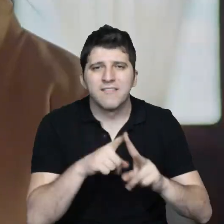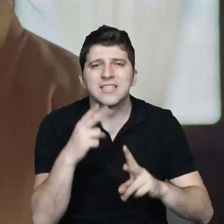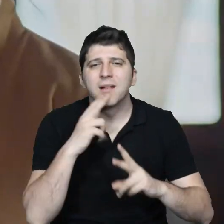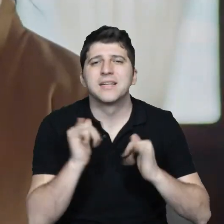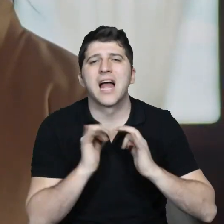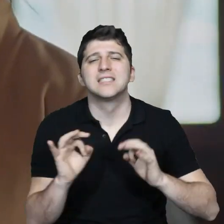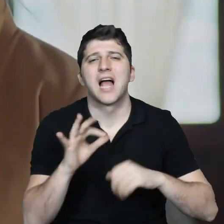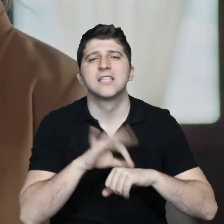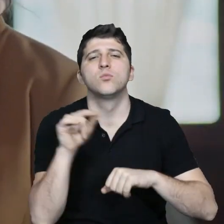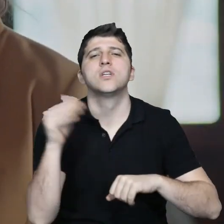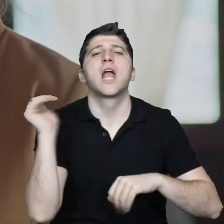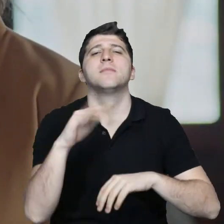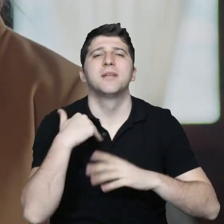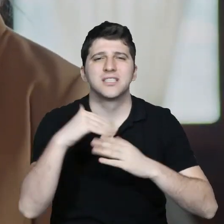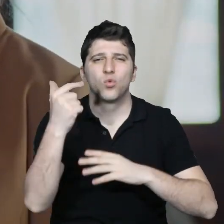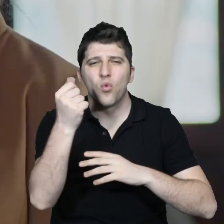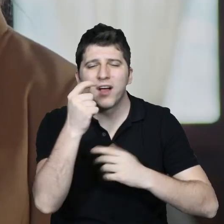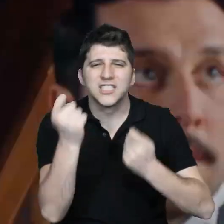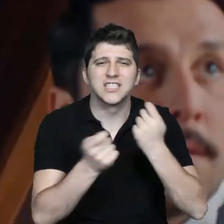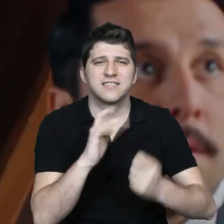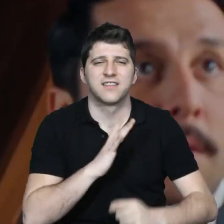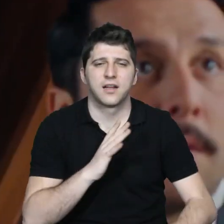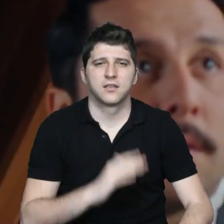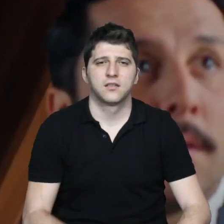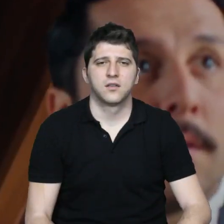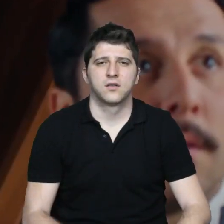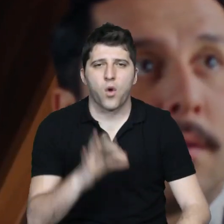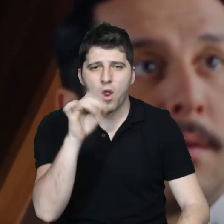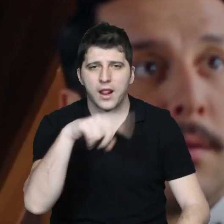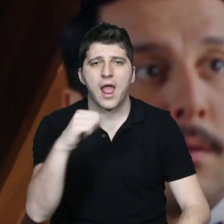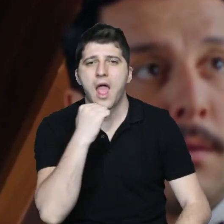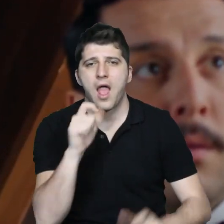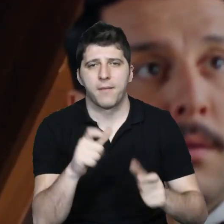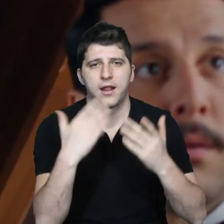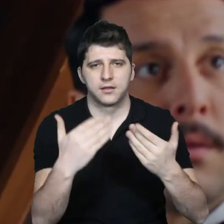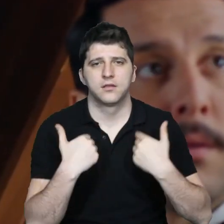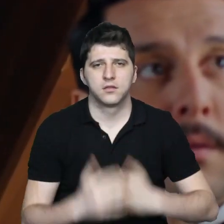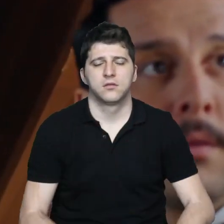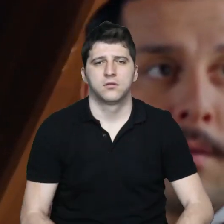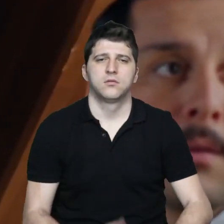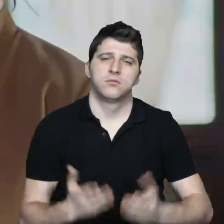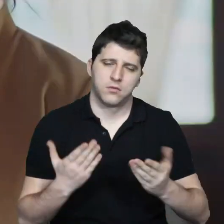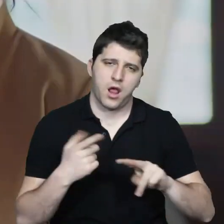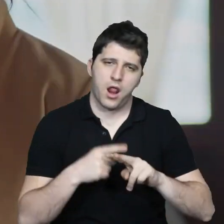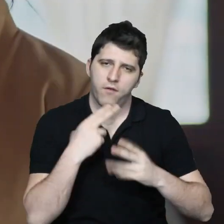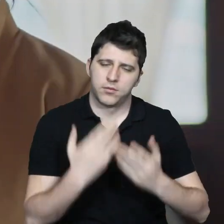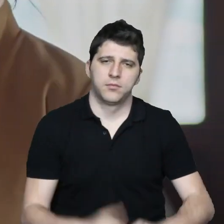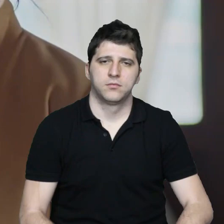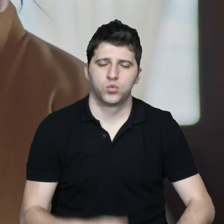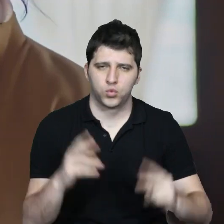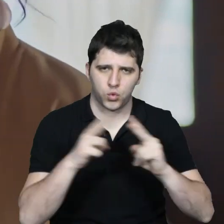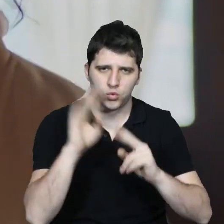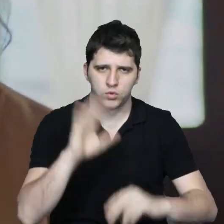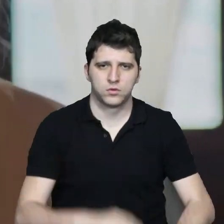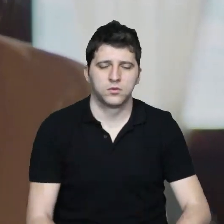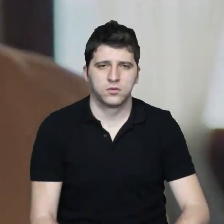rahatsız, bugün gelmeyecek. Benim de dışarıda ufak tefek işlerim var. Oral, buralar sana emanet, tamam mı? Ne demek Alev Hanım? Görüşürüz.